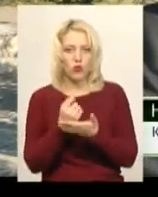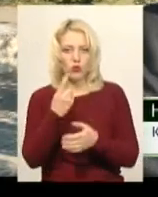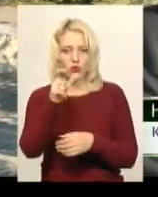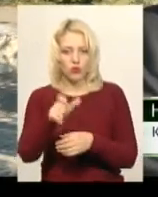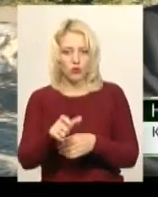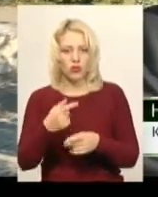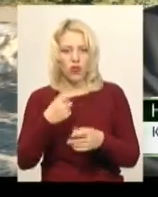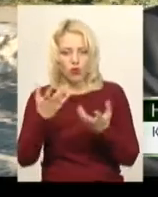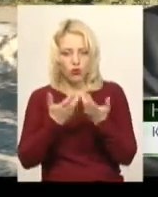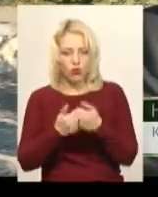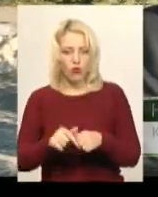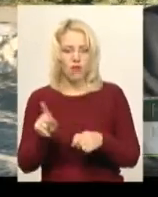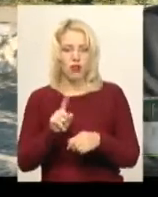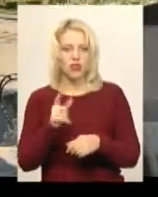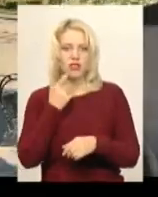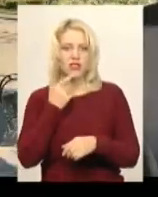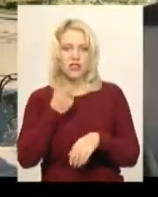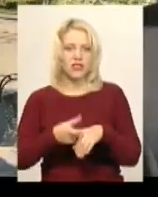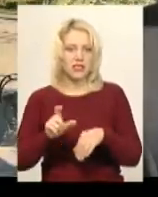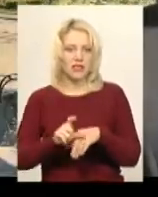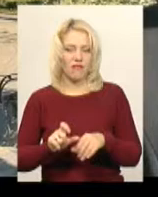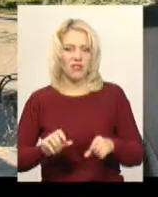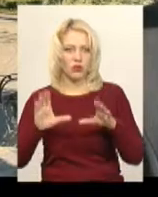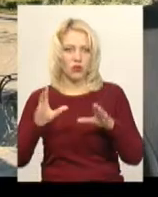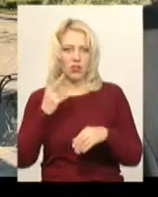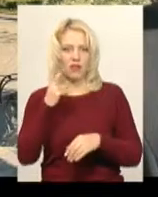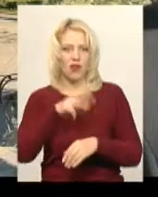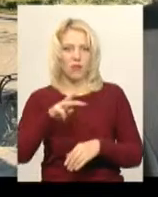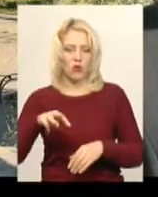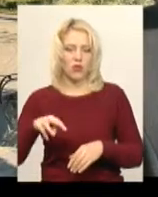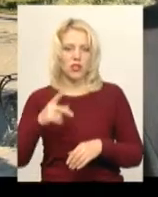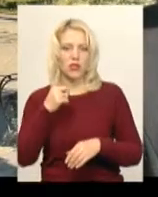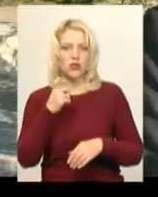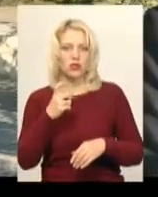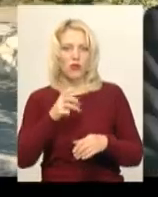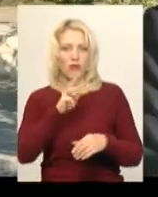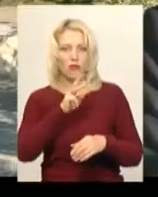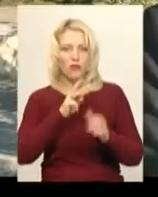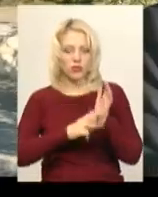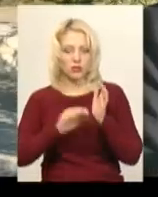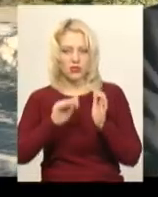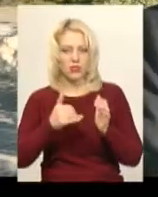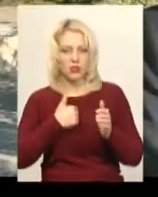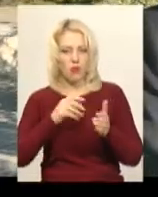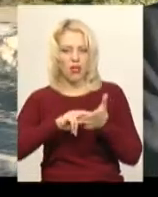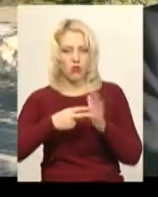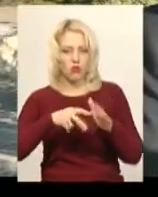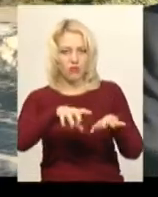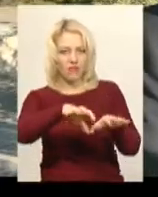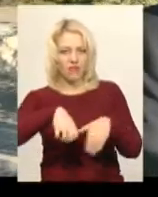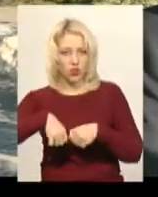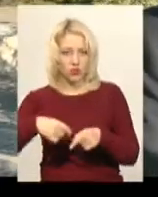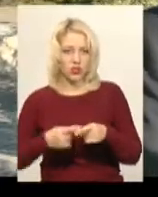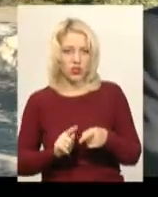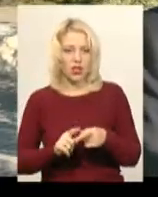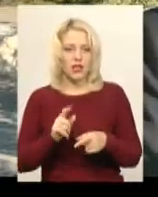прорахували, що в Красилові вони зависокі. 2 мільйона 198 тисяч планується вилучити. Саме Чернелівська сільська рада, вона найбільш була